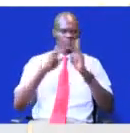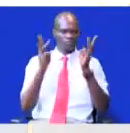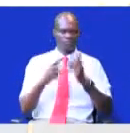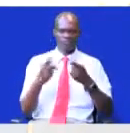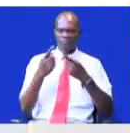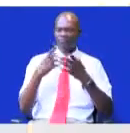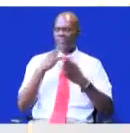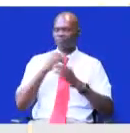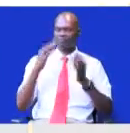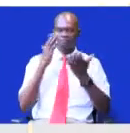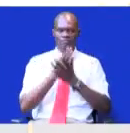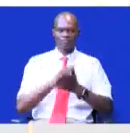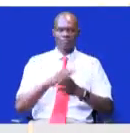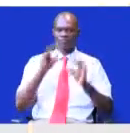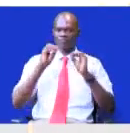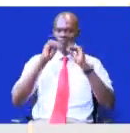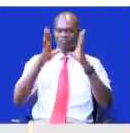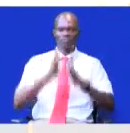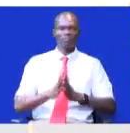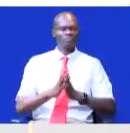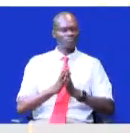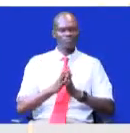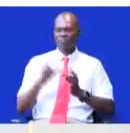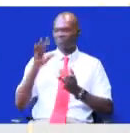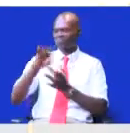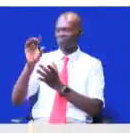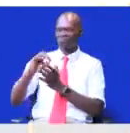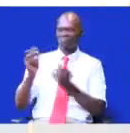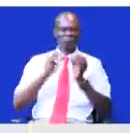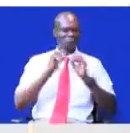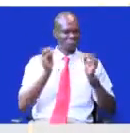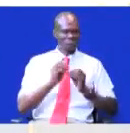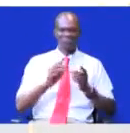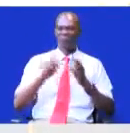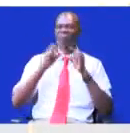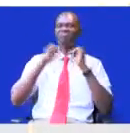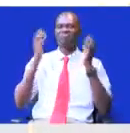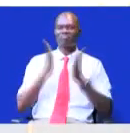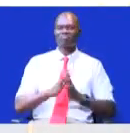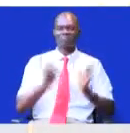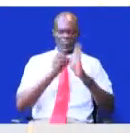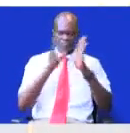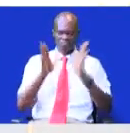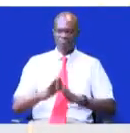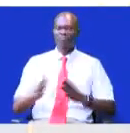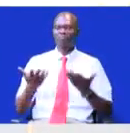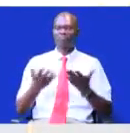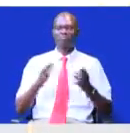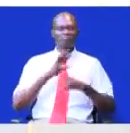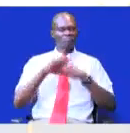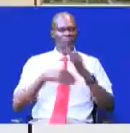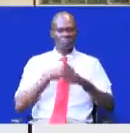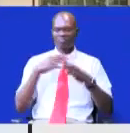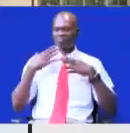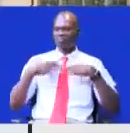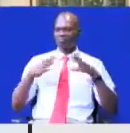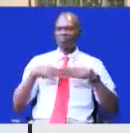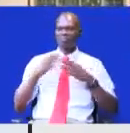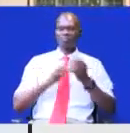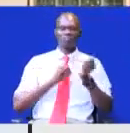japuonj ok yier, gitiego ji te. Obed engineer, obed pastor, obed daktari, mago duto kadhe